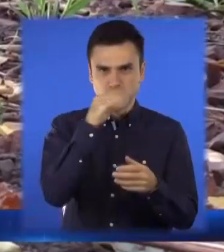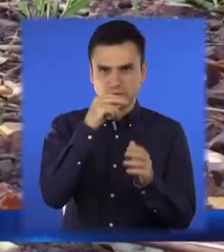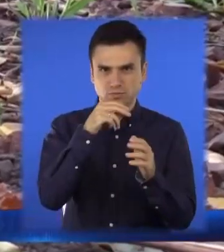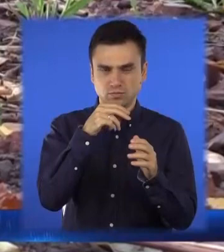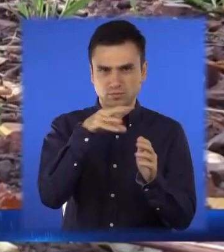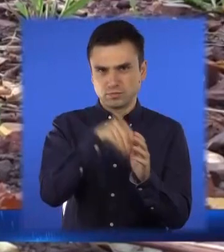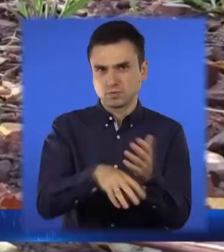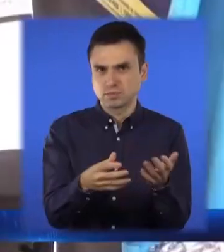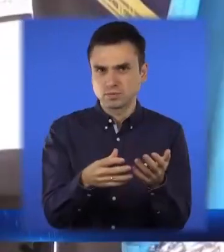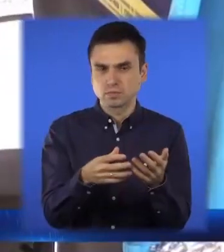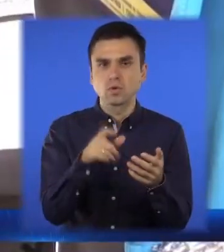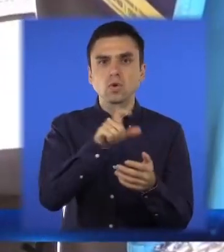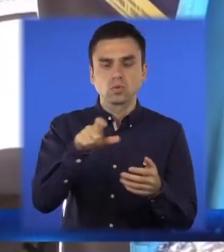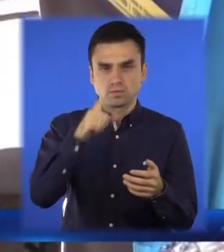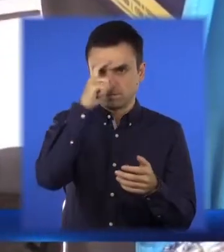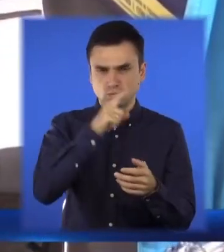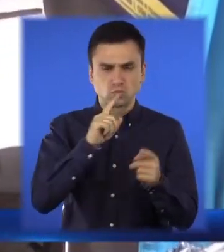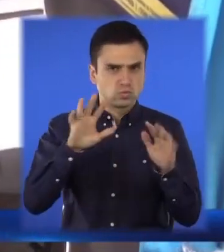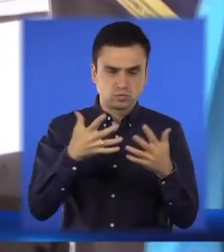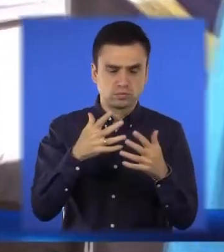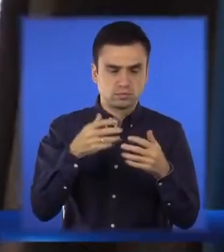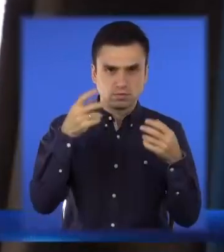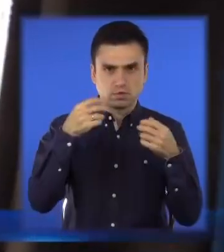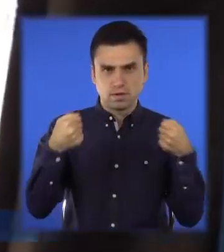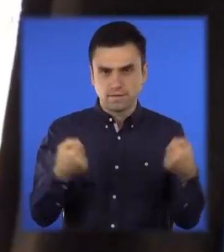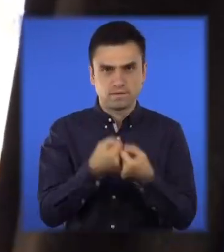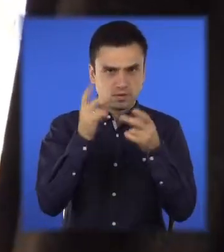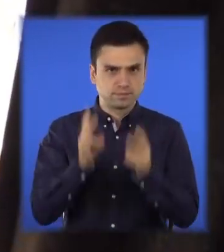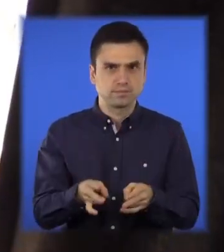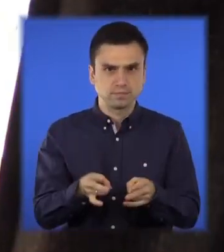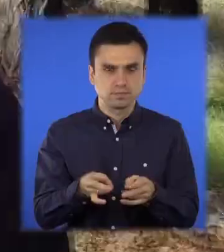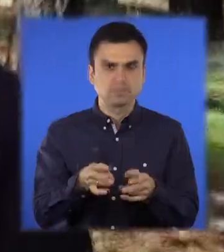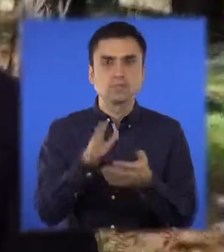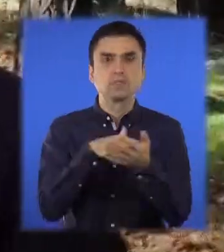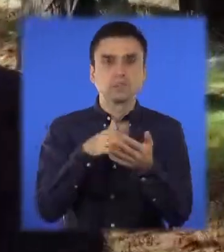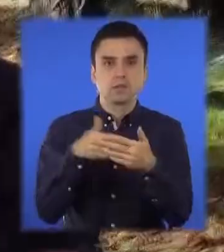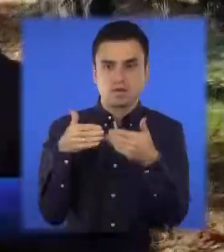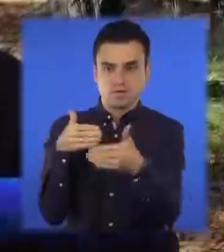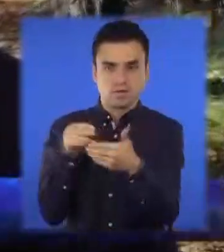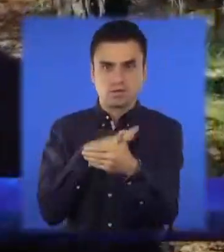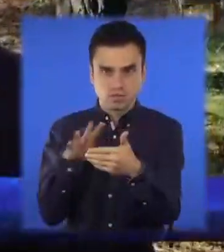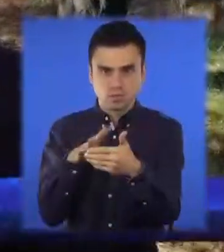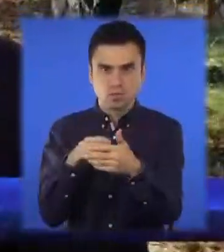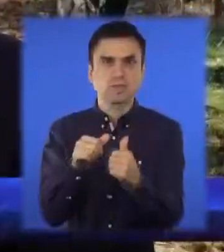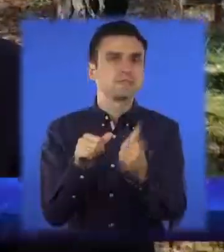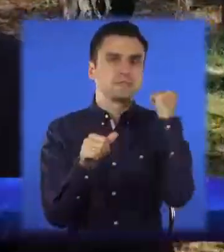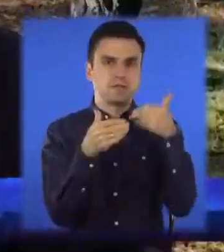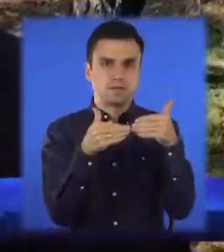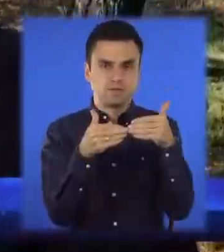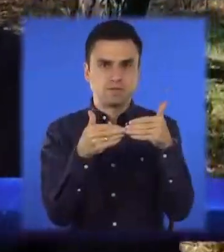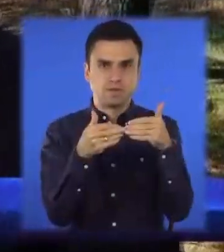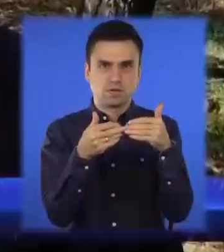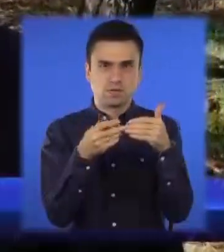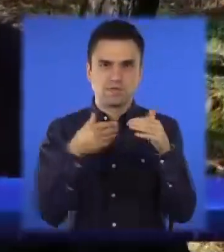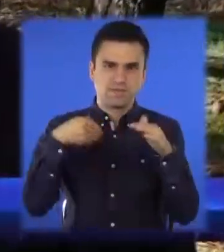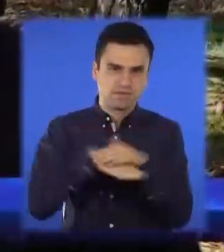одразу зрозуміли, що сталося. Виходити з мікроавтобуса довелося через задні двері та бокове скло. Їхали ми з дівчиною, тисячку сіли